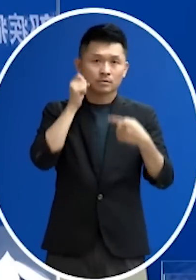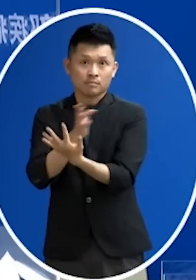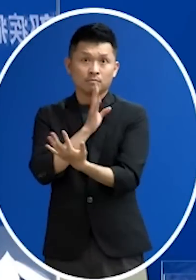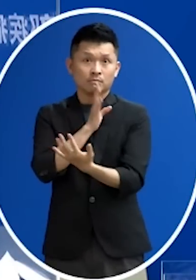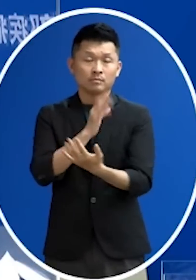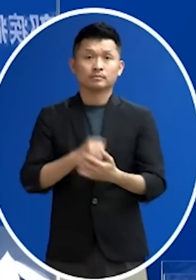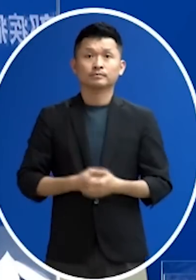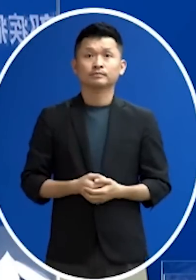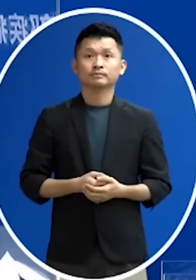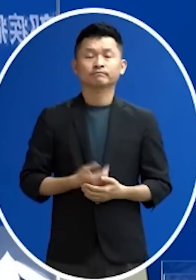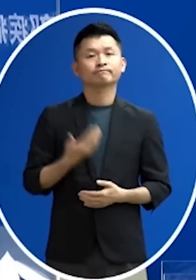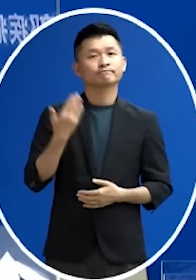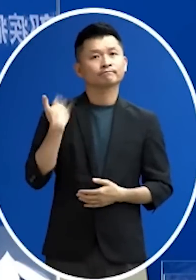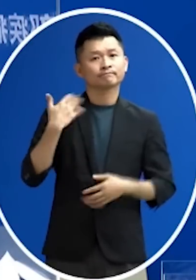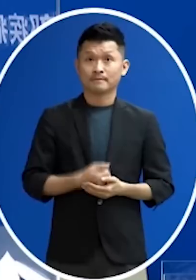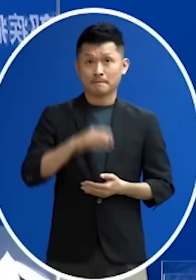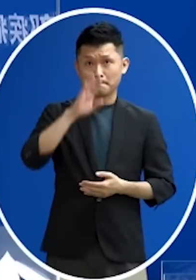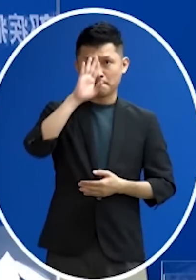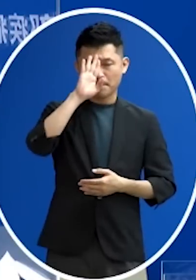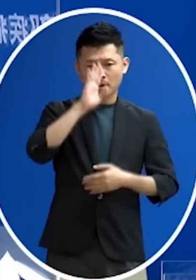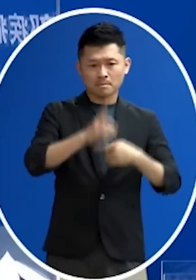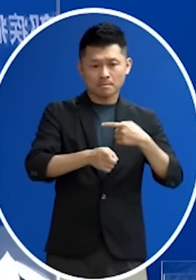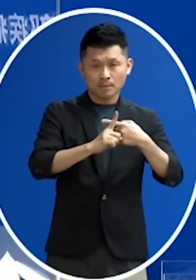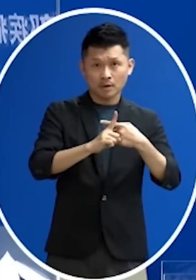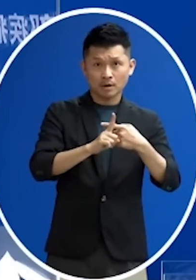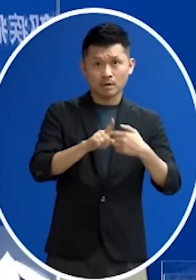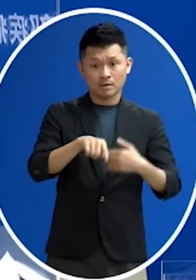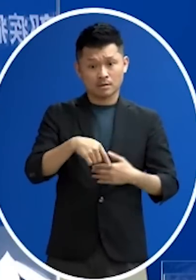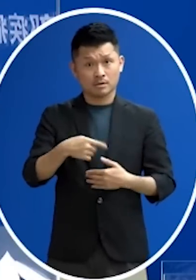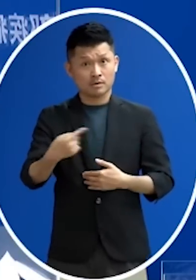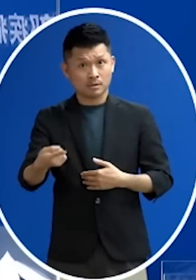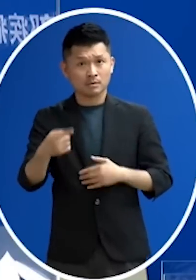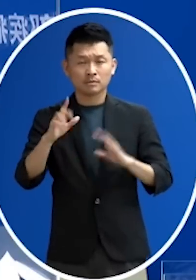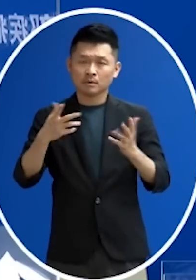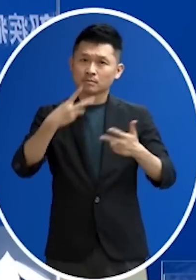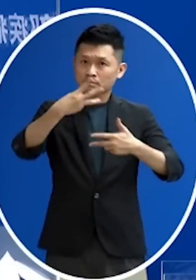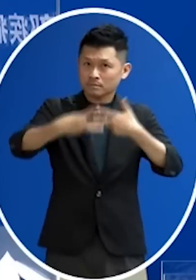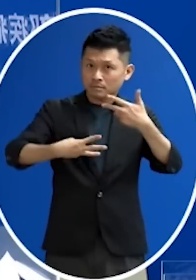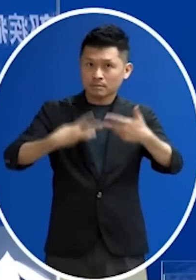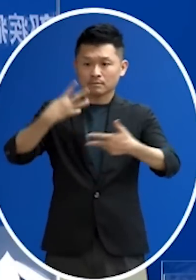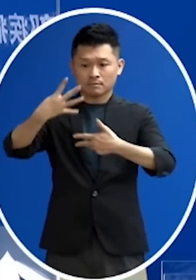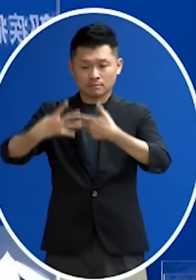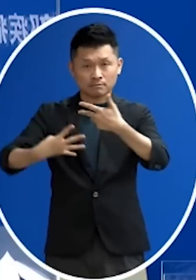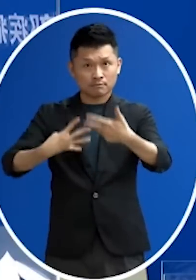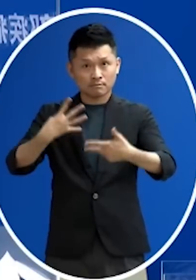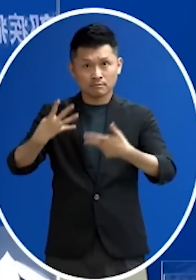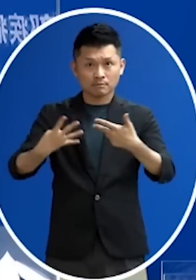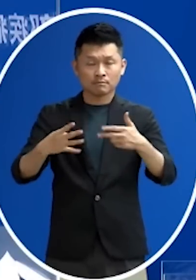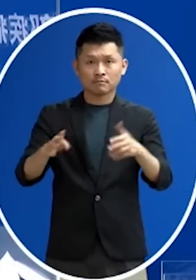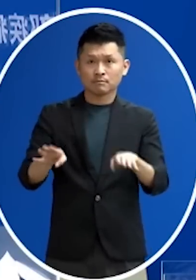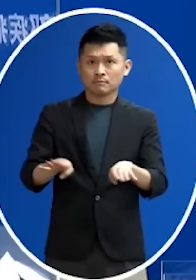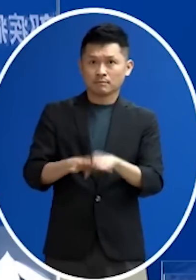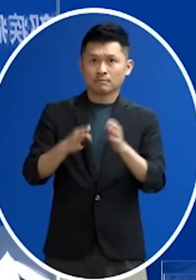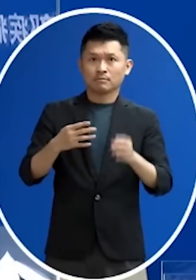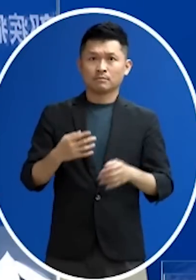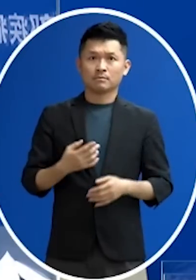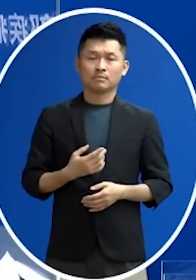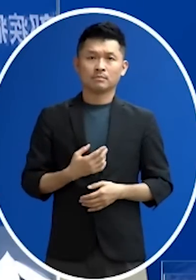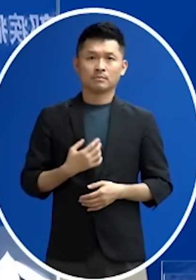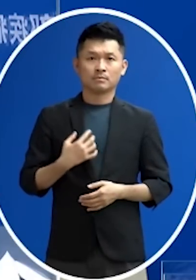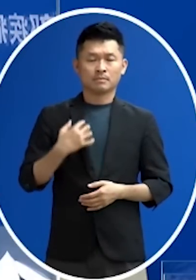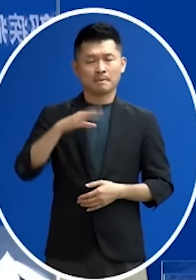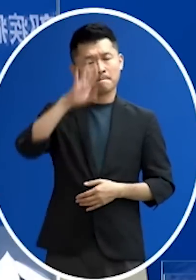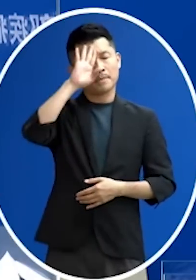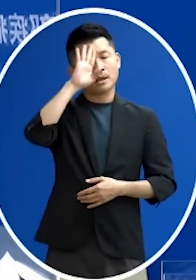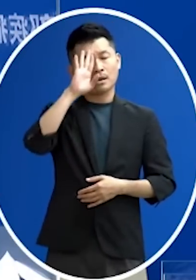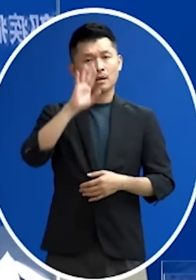前哦，当时都是轻症哦，这个大概在3周到4周左右哦，又出现了这个新的症状